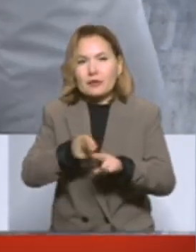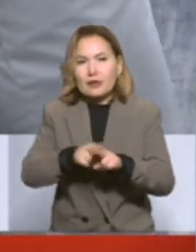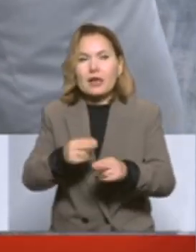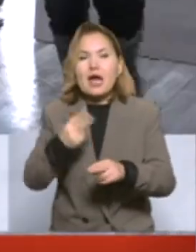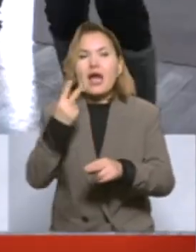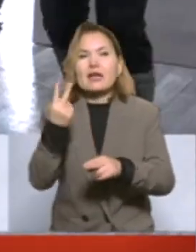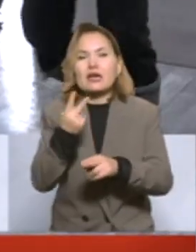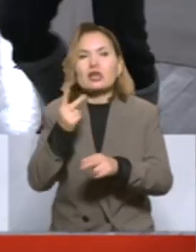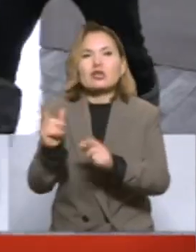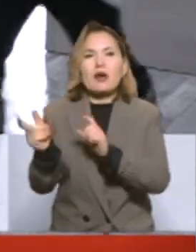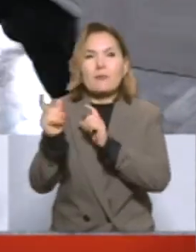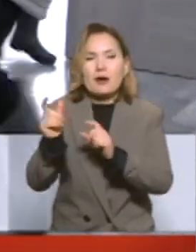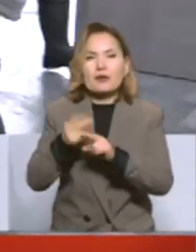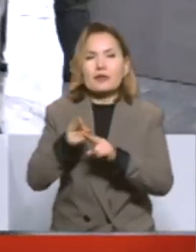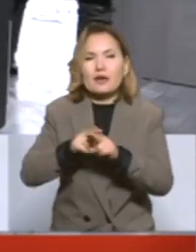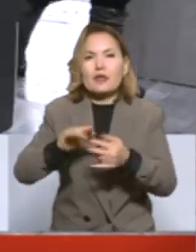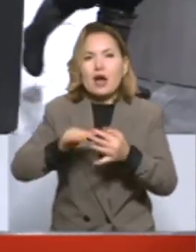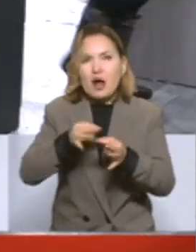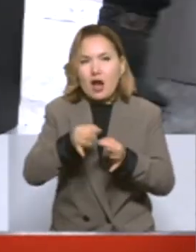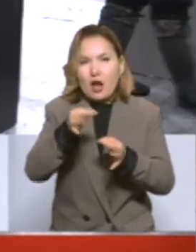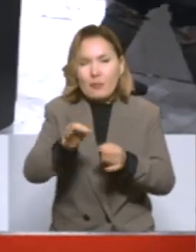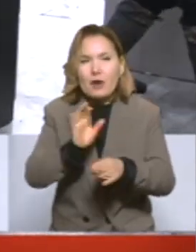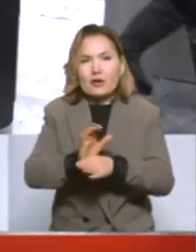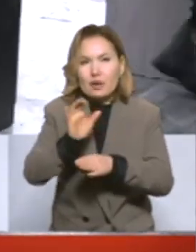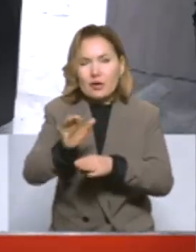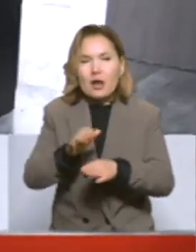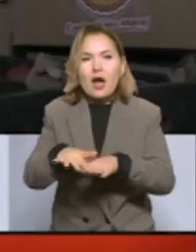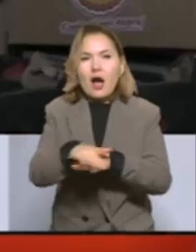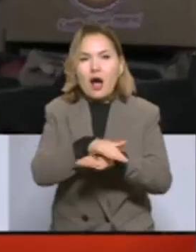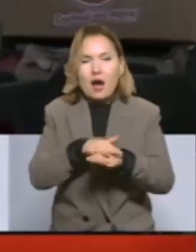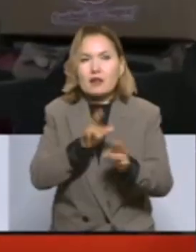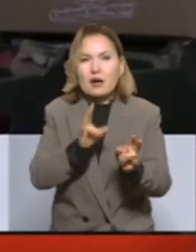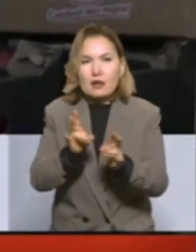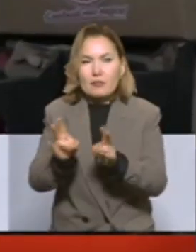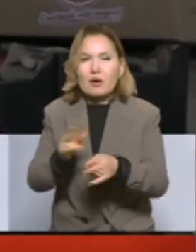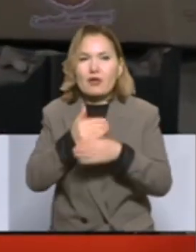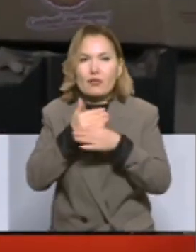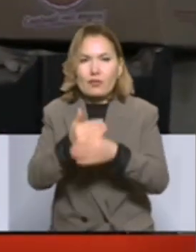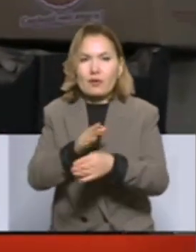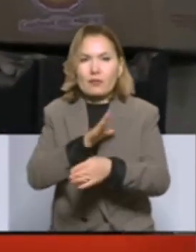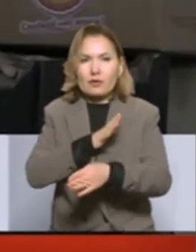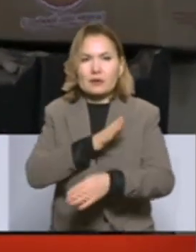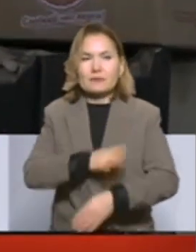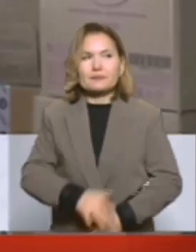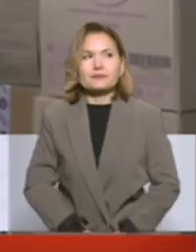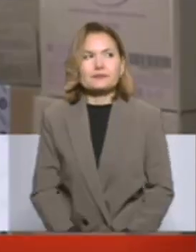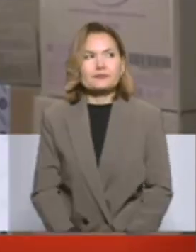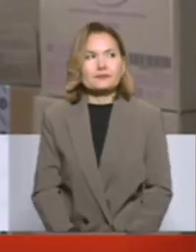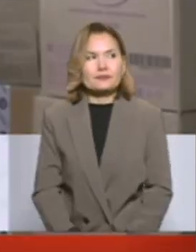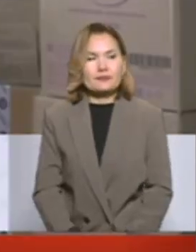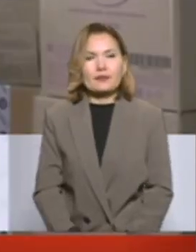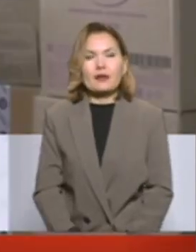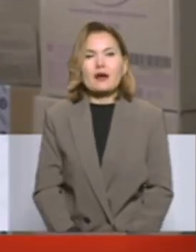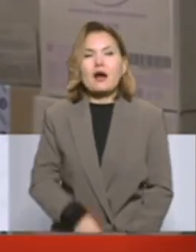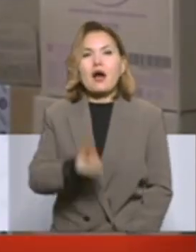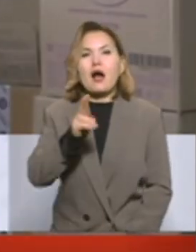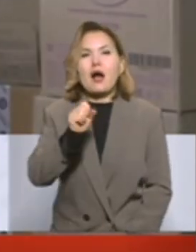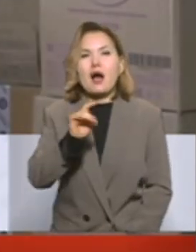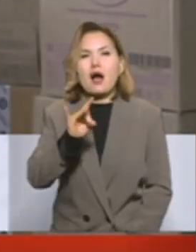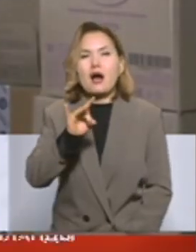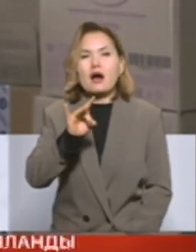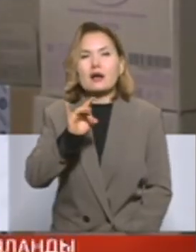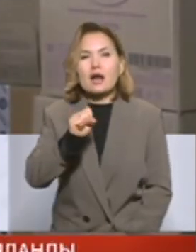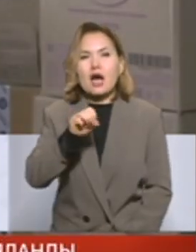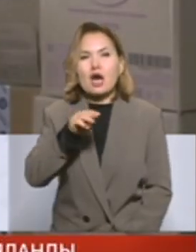міне екінші бөлік Жымпити ауылына жетіп, қиналған жұртқа демеу болды. Қаратөбе ауданына кеше біздер бардық,